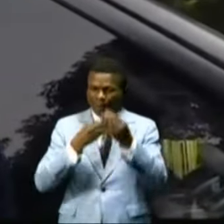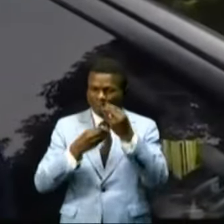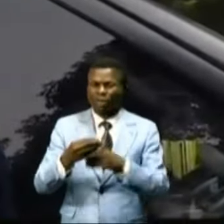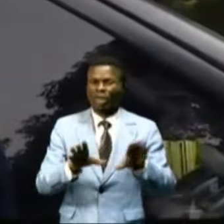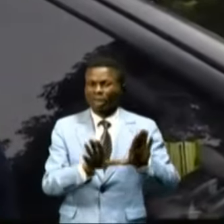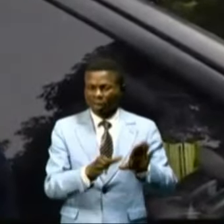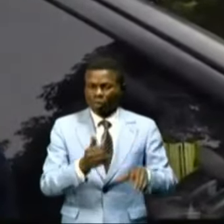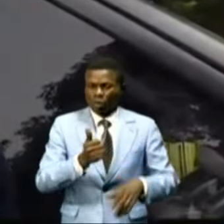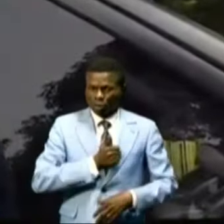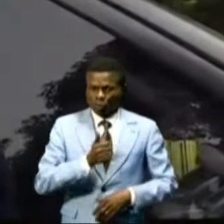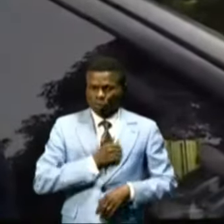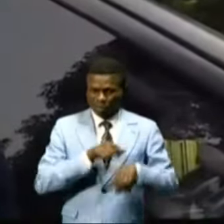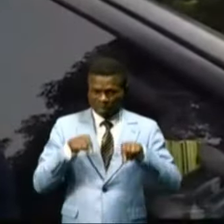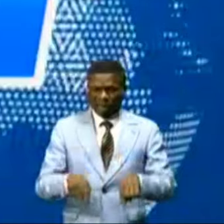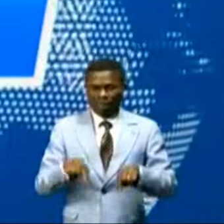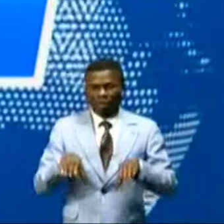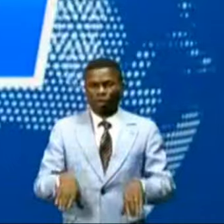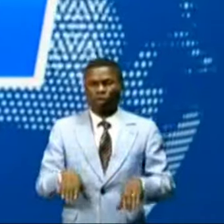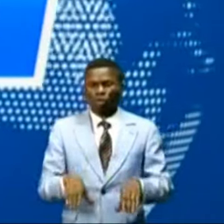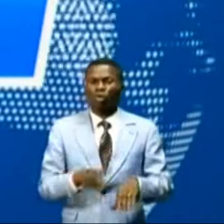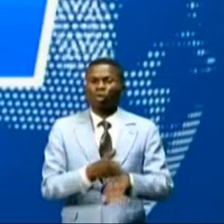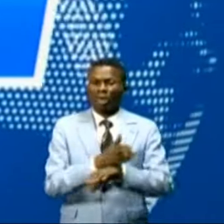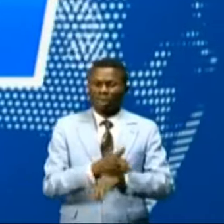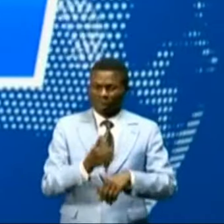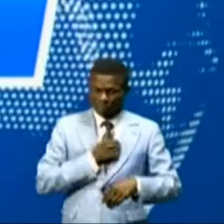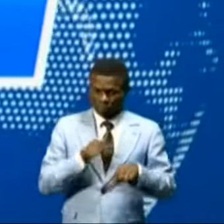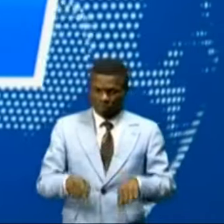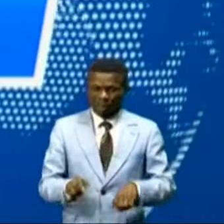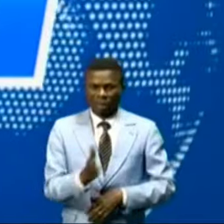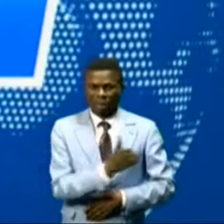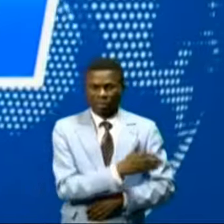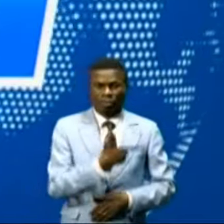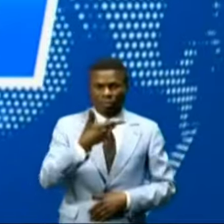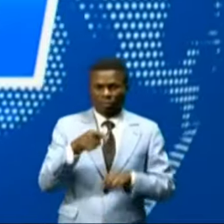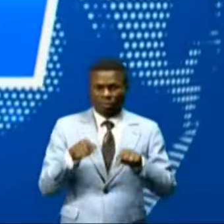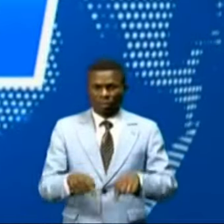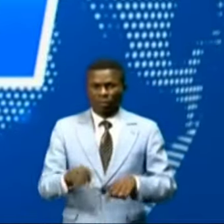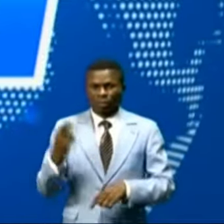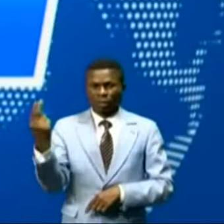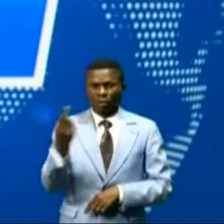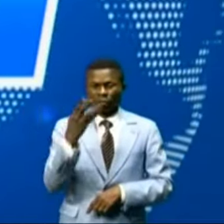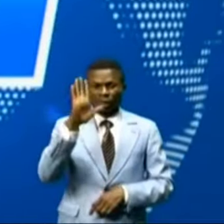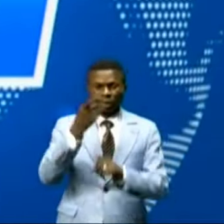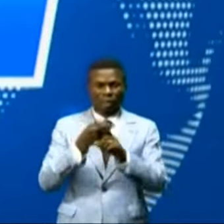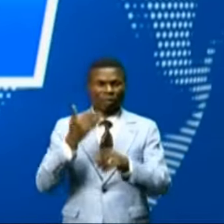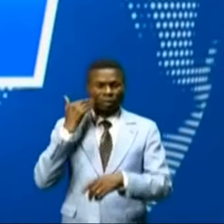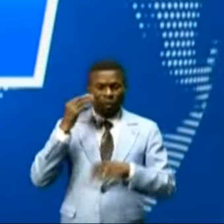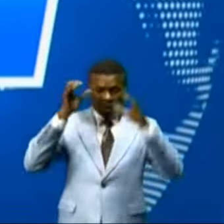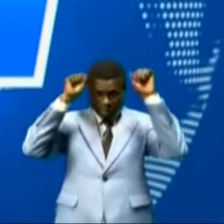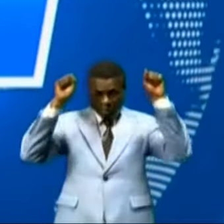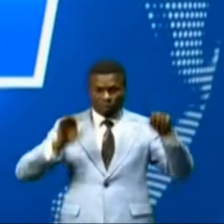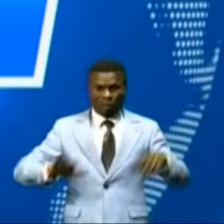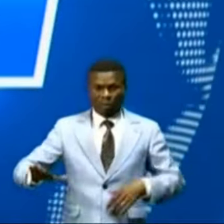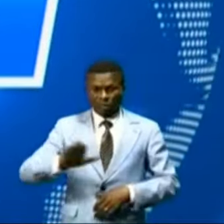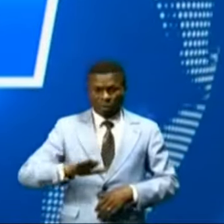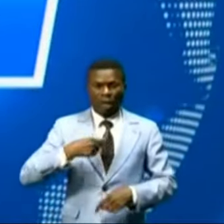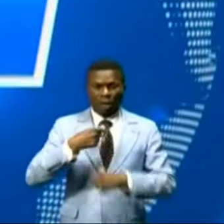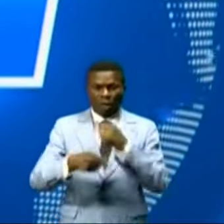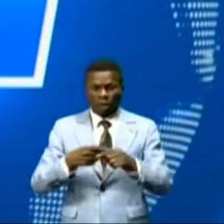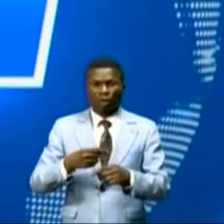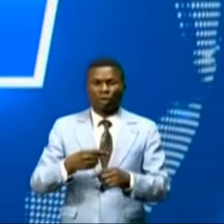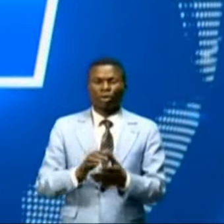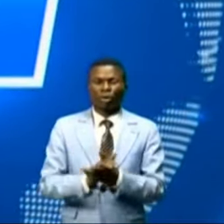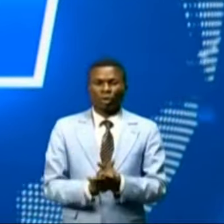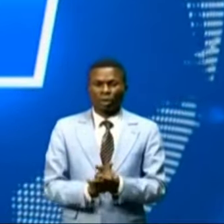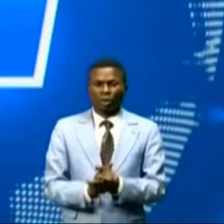peuple congolais puisse manger bio. Et c'est mardi 25 juin, le président de la République a commencé sa journée par